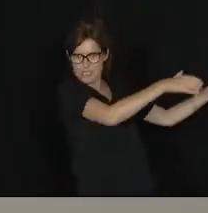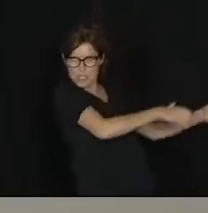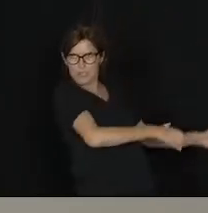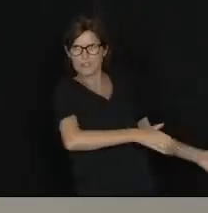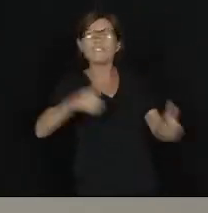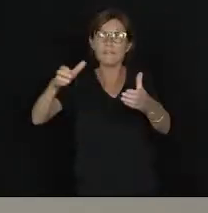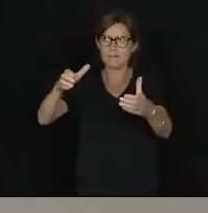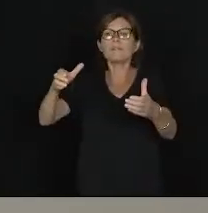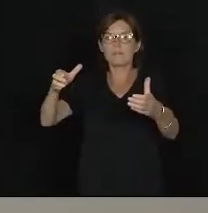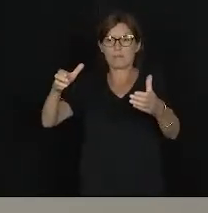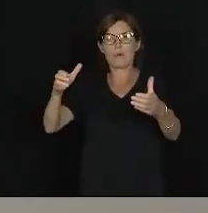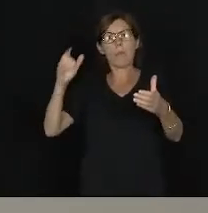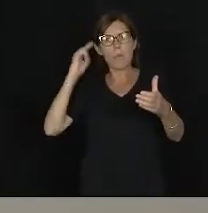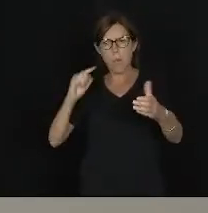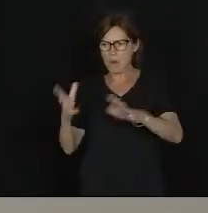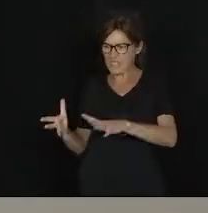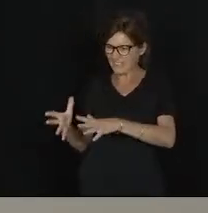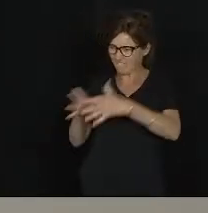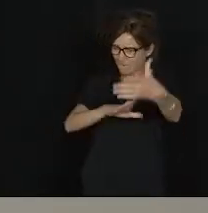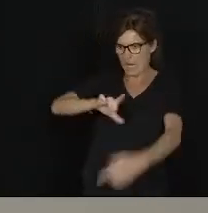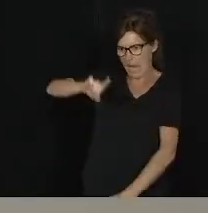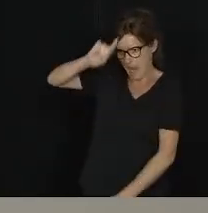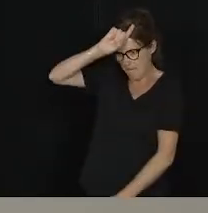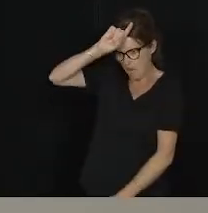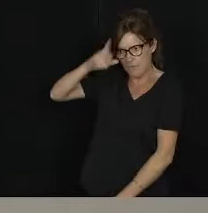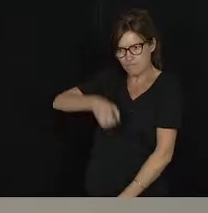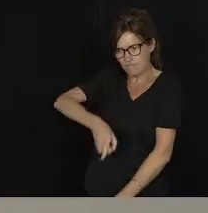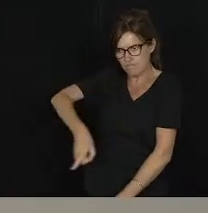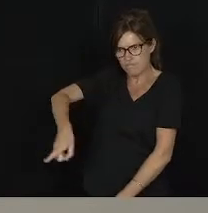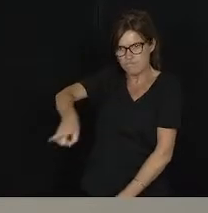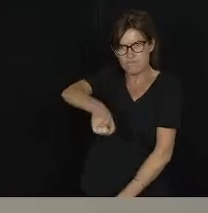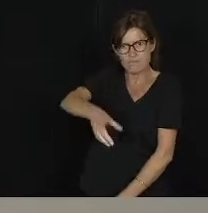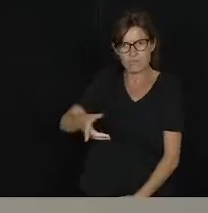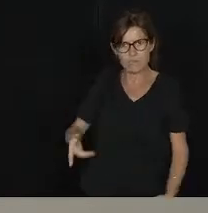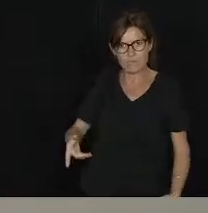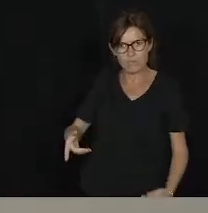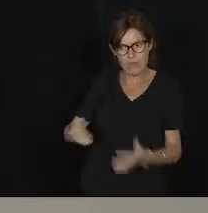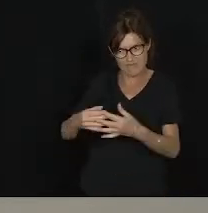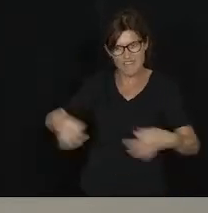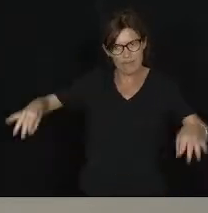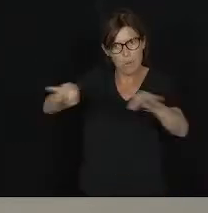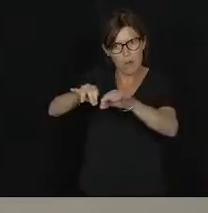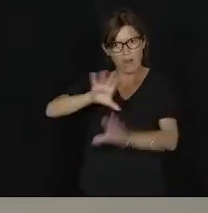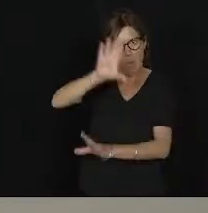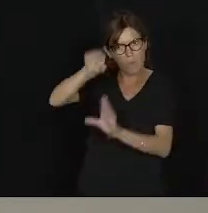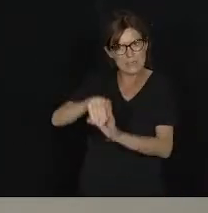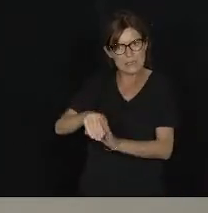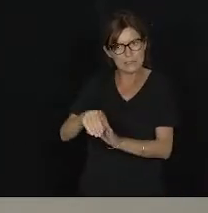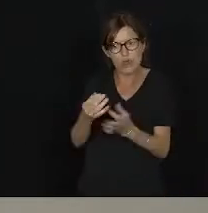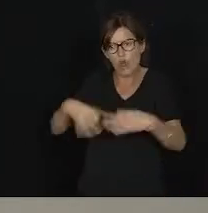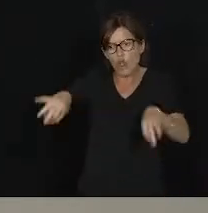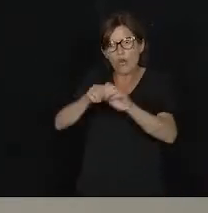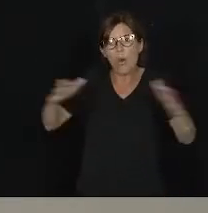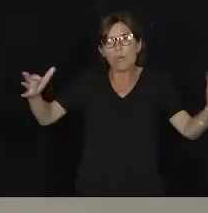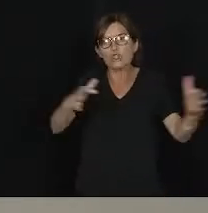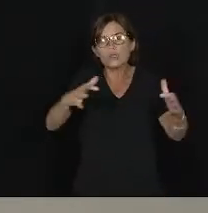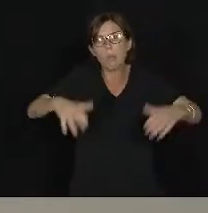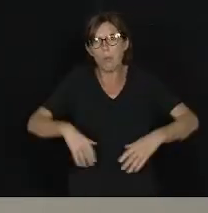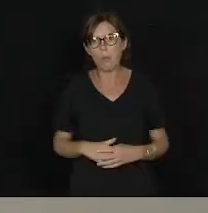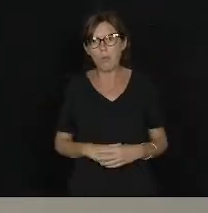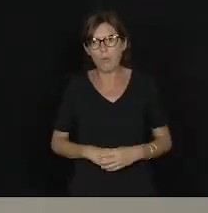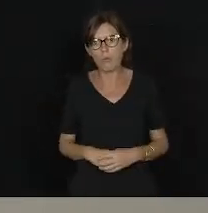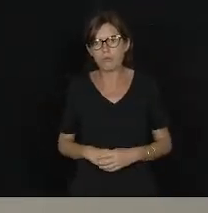germaniser, hein, donc rendre germanique des territoires qui sont relativement exigus, hein, qui ressemblent à, en